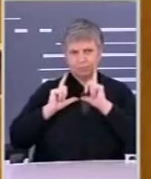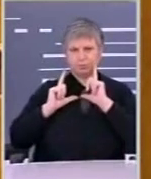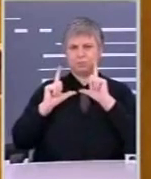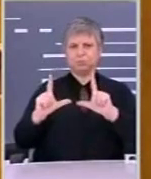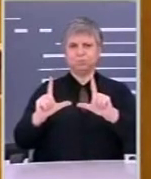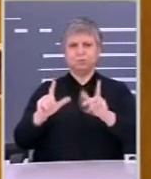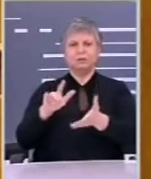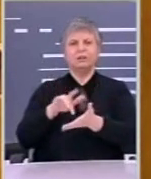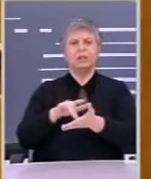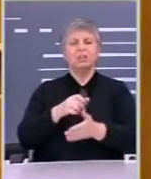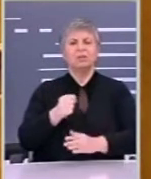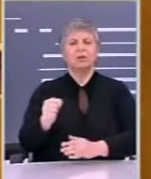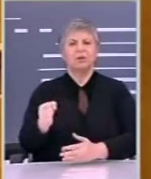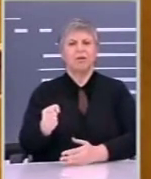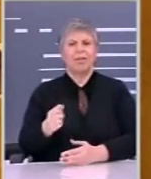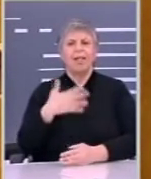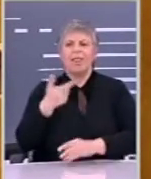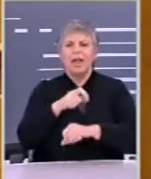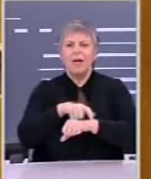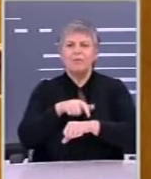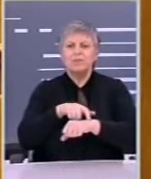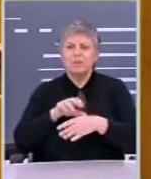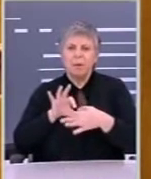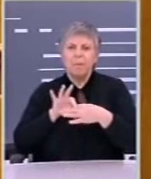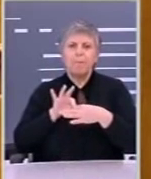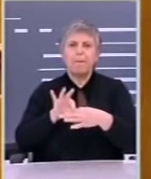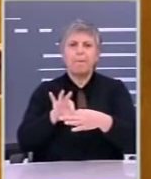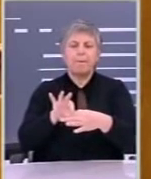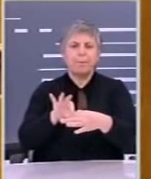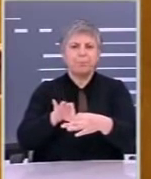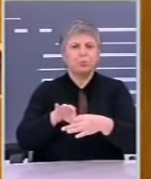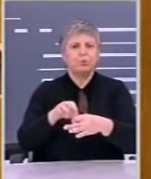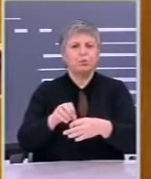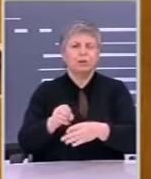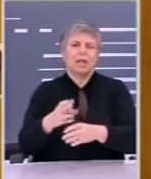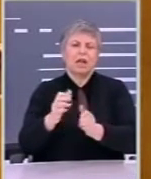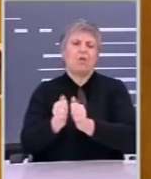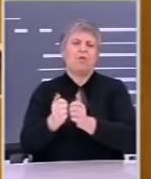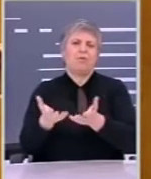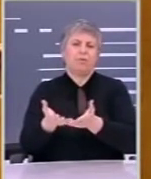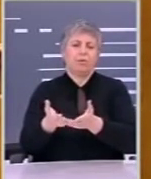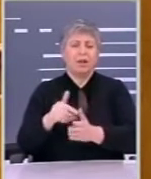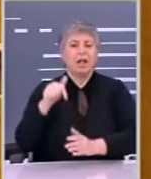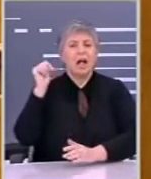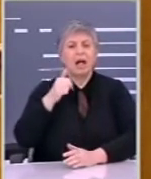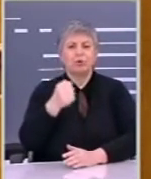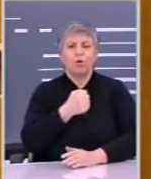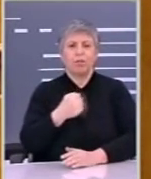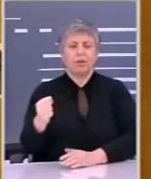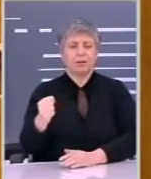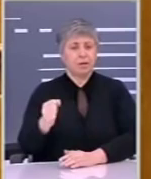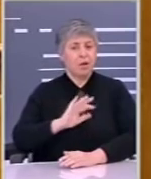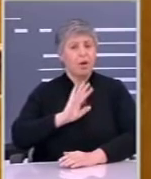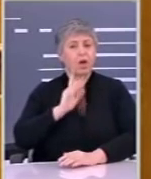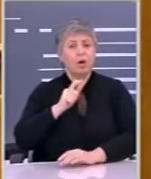διότι όσο είστε πάνω στο άρμα του νεοφιλελευθερισμού, είναι σίγουρο ότι αυτή η στρατηγική περιδίνηση που βρίσκεστε τα